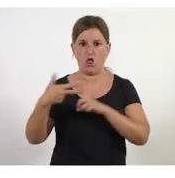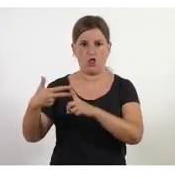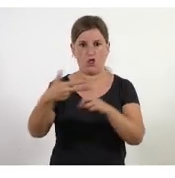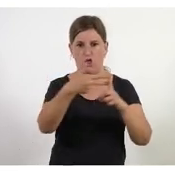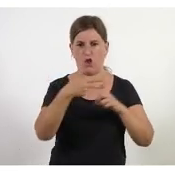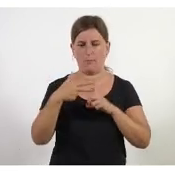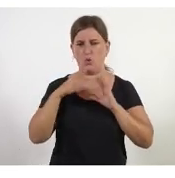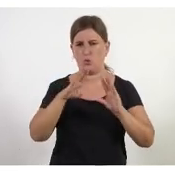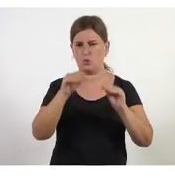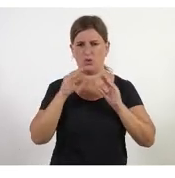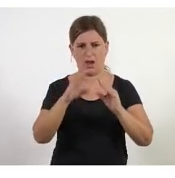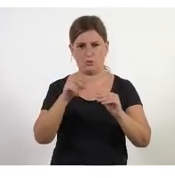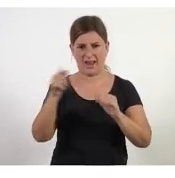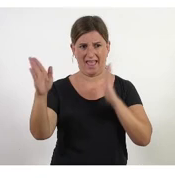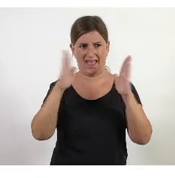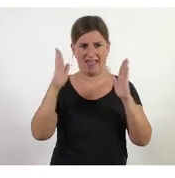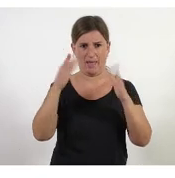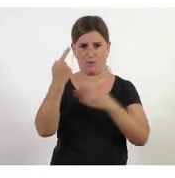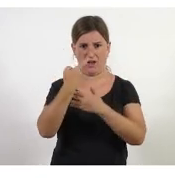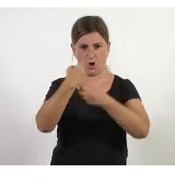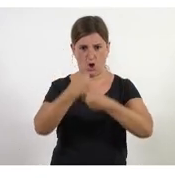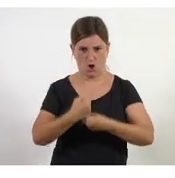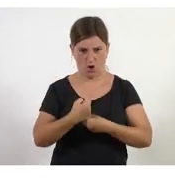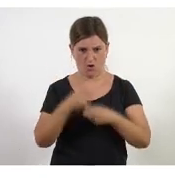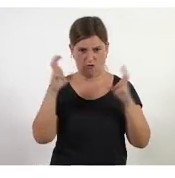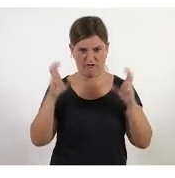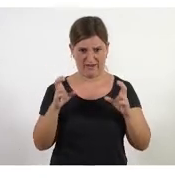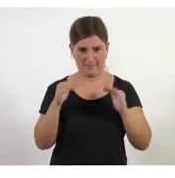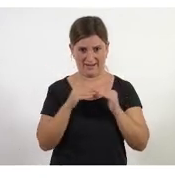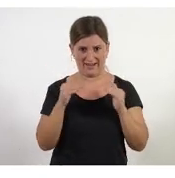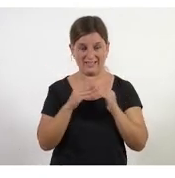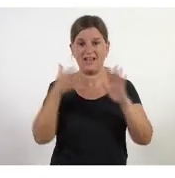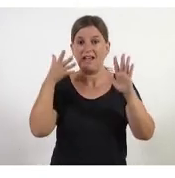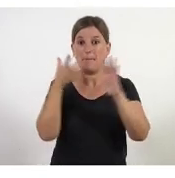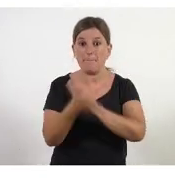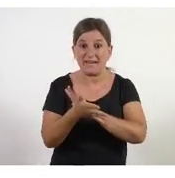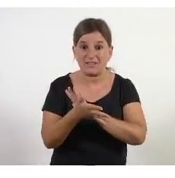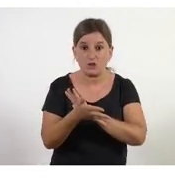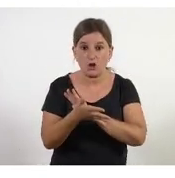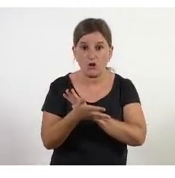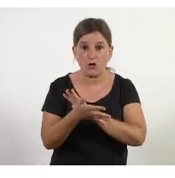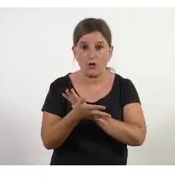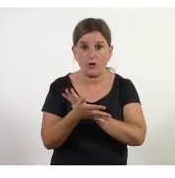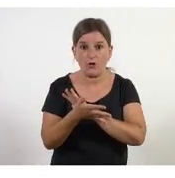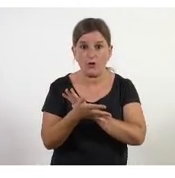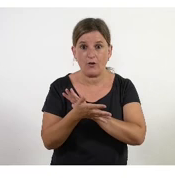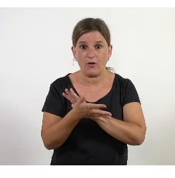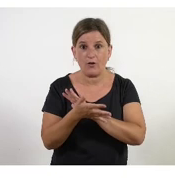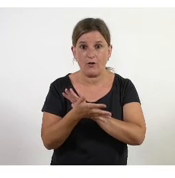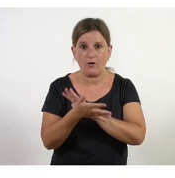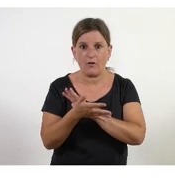servir moltíssim en aquest confinament i justament per això ha sigut una aplicació de les més que han buscat